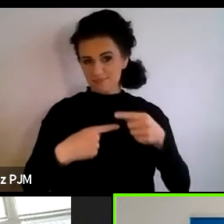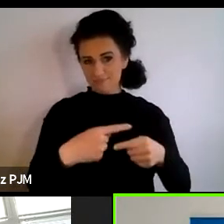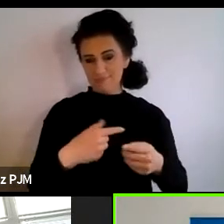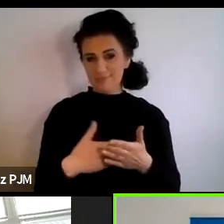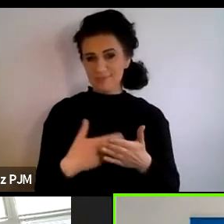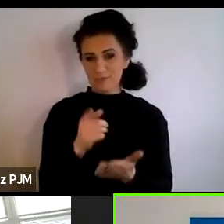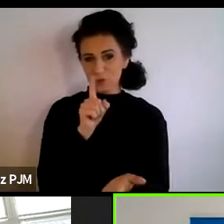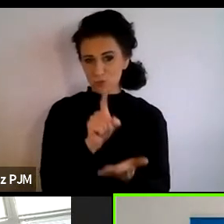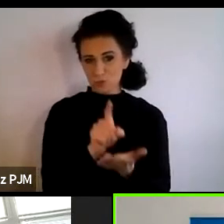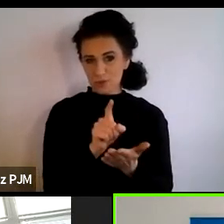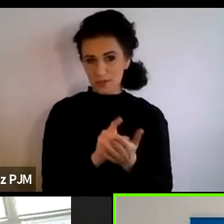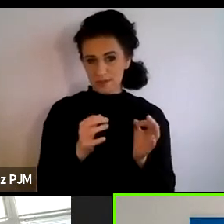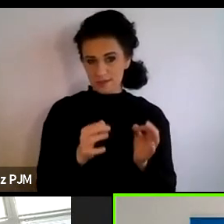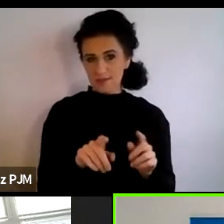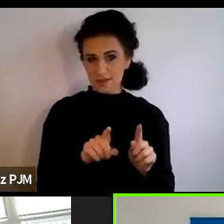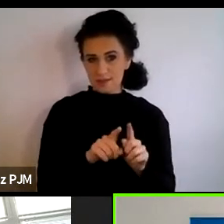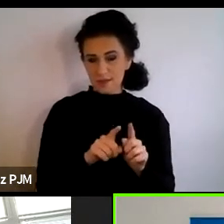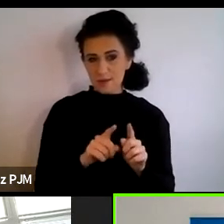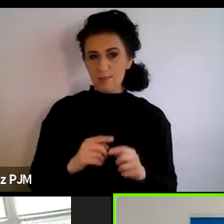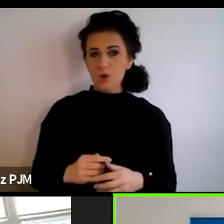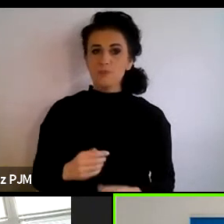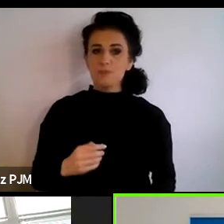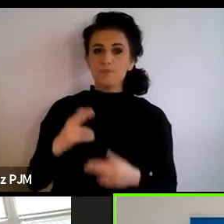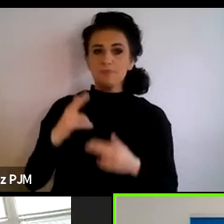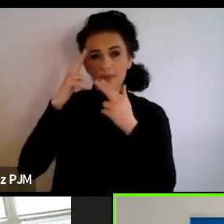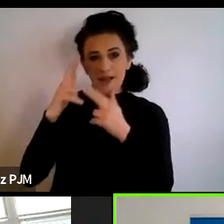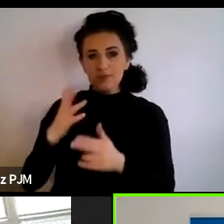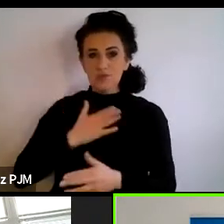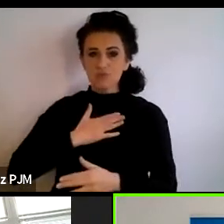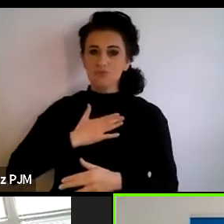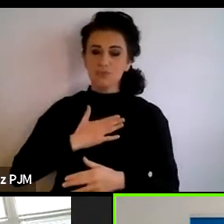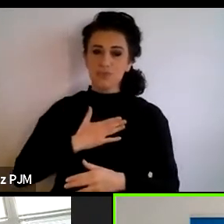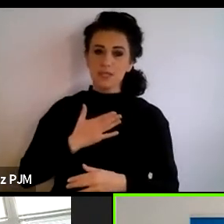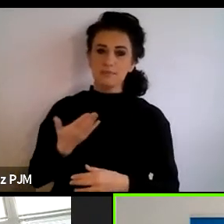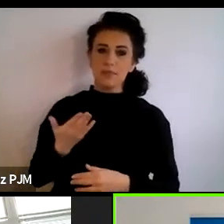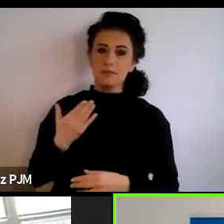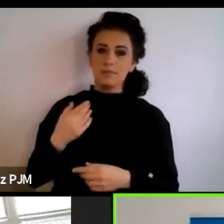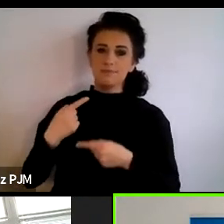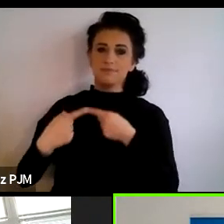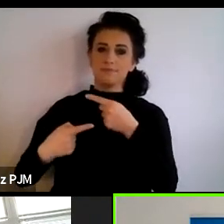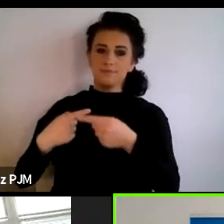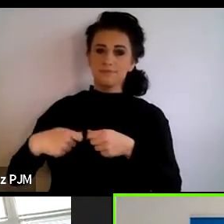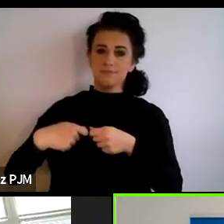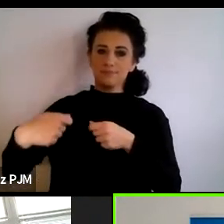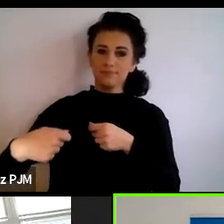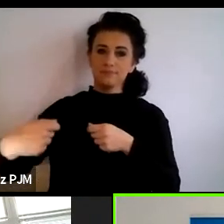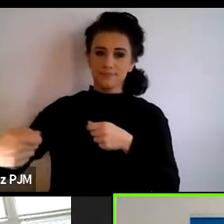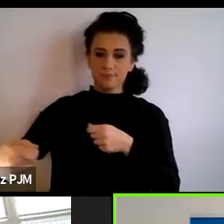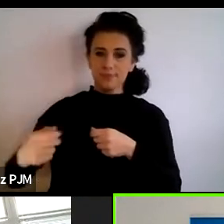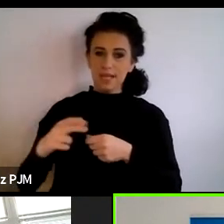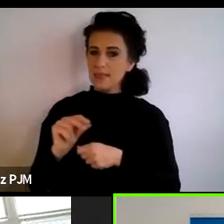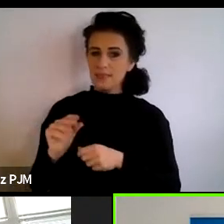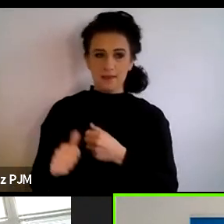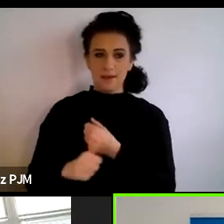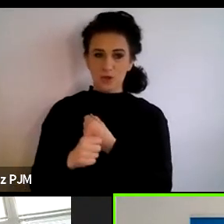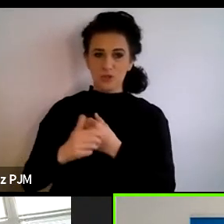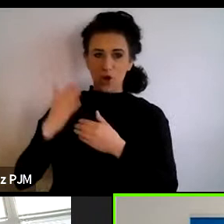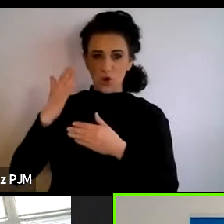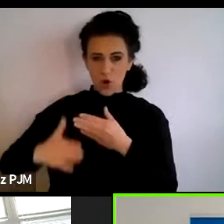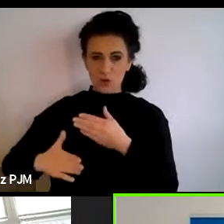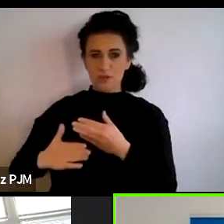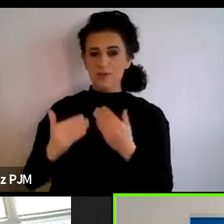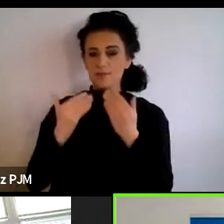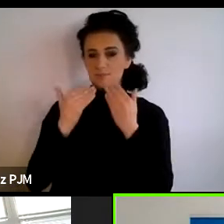bardzo udana. Mam nadzieję, że no to jest ciąg dalszy, a nie zakończenie. Wielkie